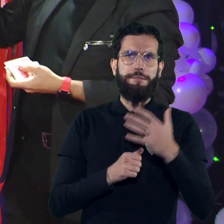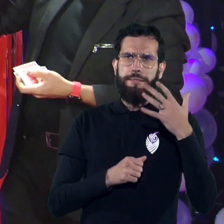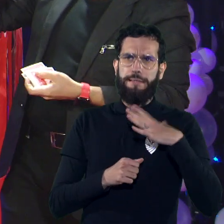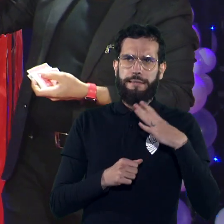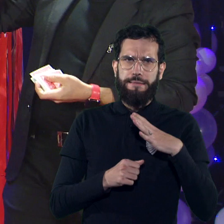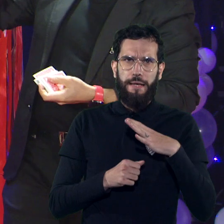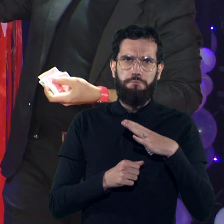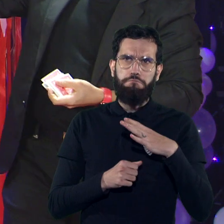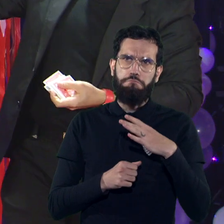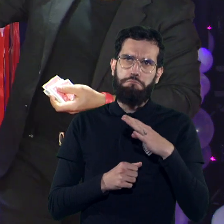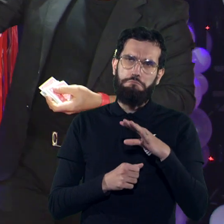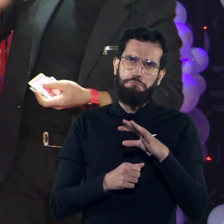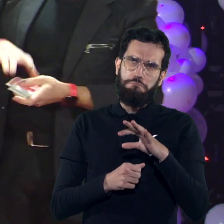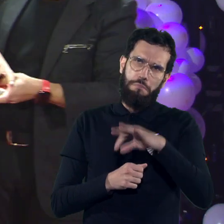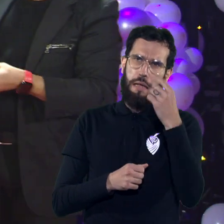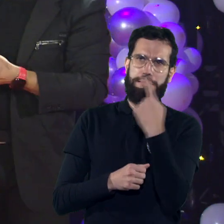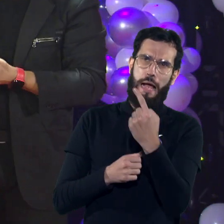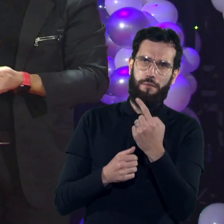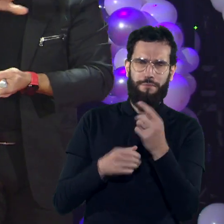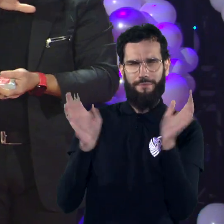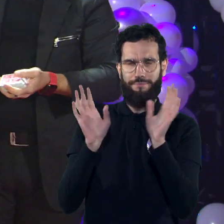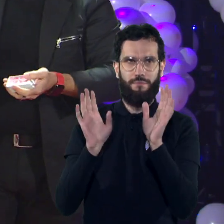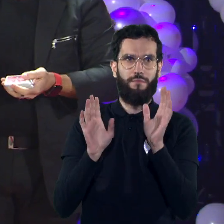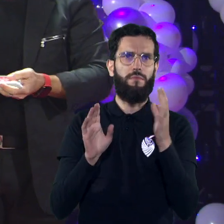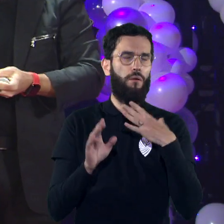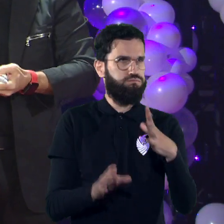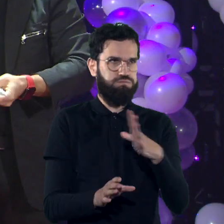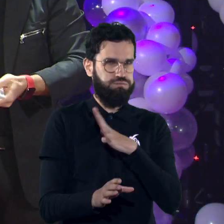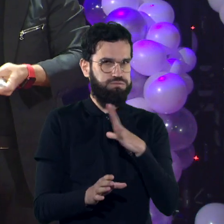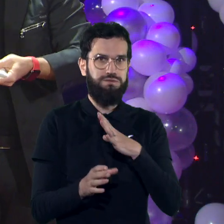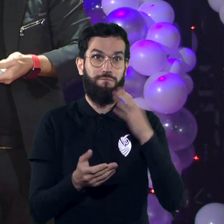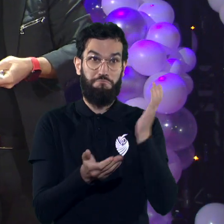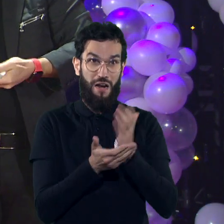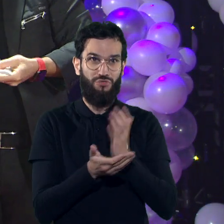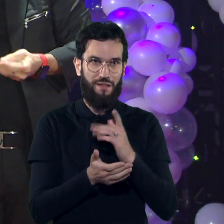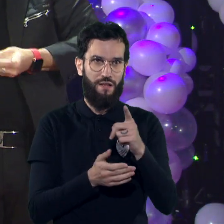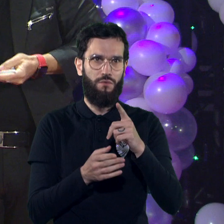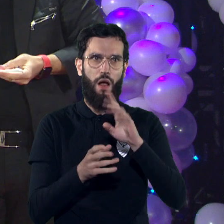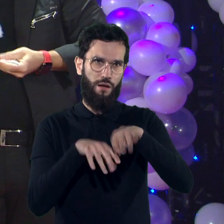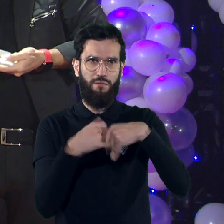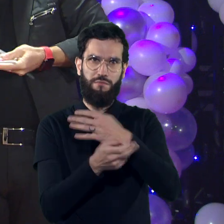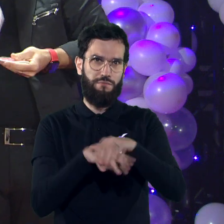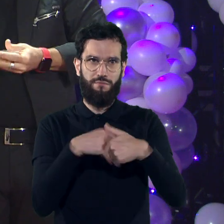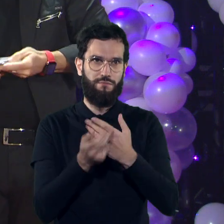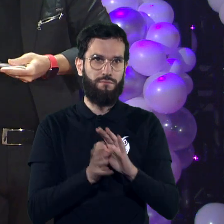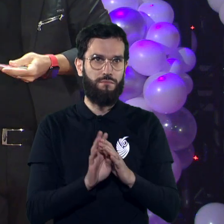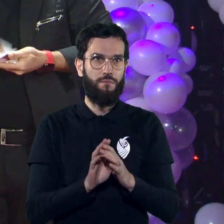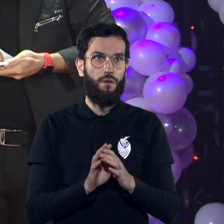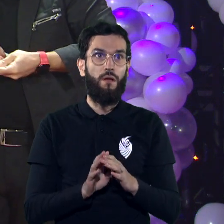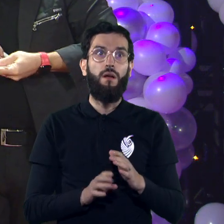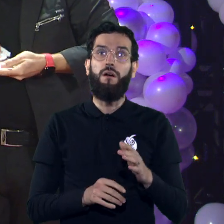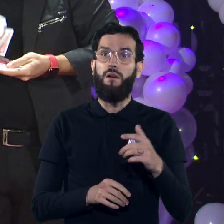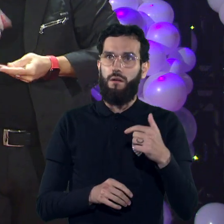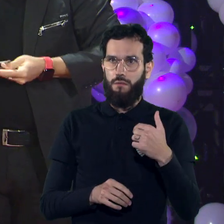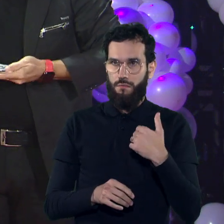chcel by som teraz povedať, že nájde si ju sám, pretože... Nie, ja ti spravím, ja mu dám strašné miešanie. Dobre, to je taký, že chaos tom spravím. Mišum, chaos. Ja som